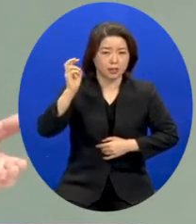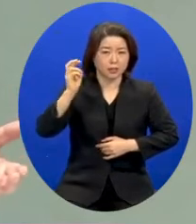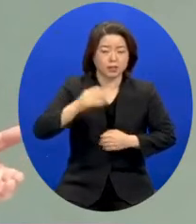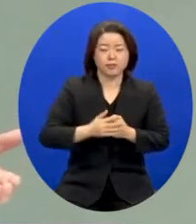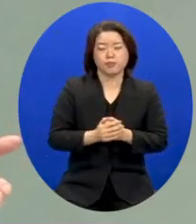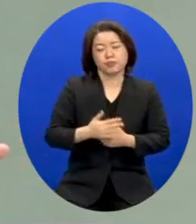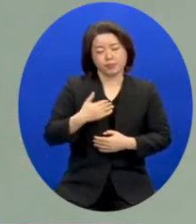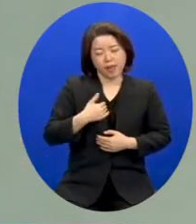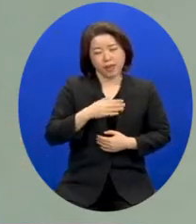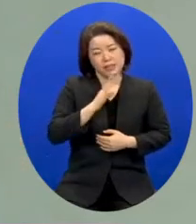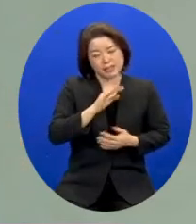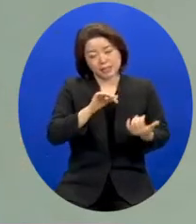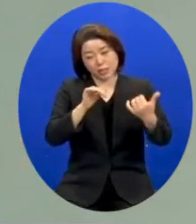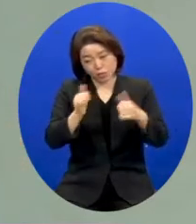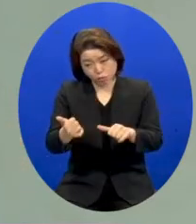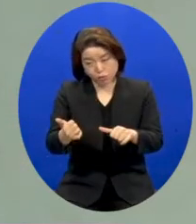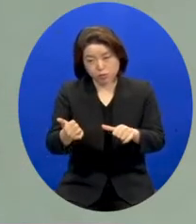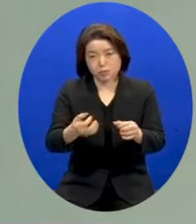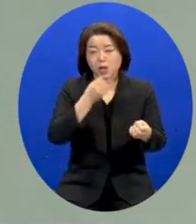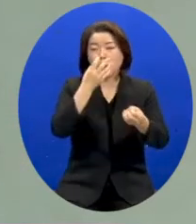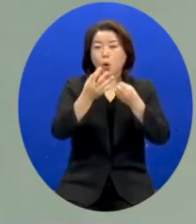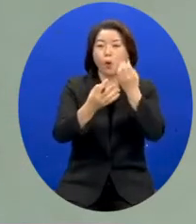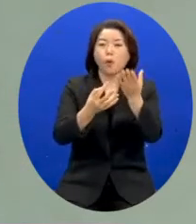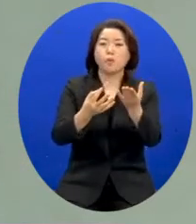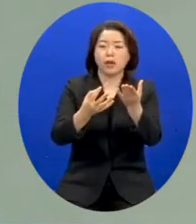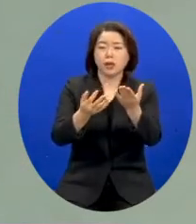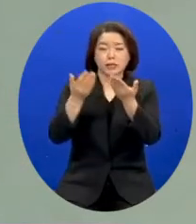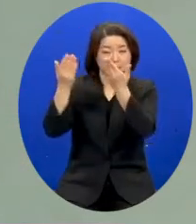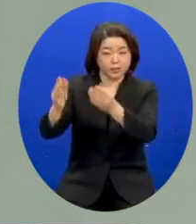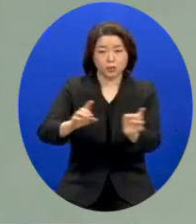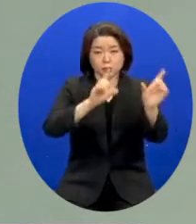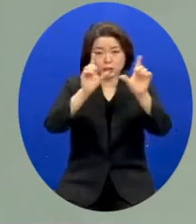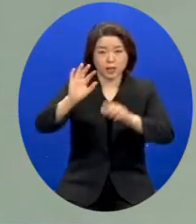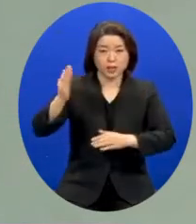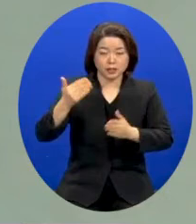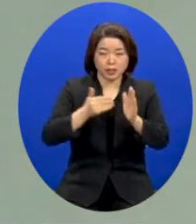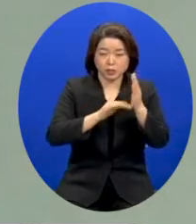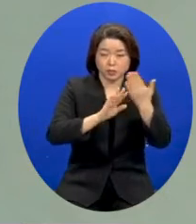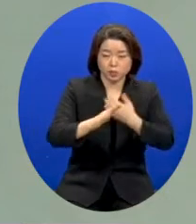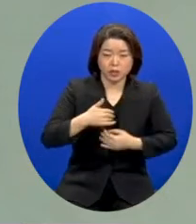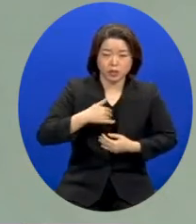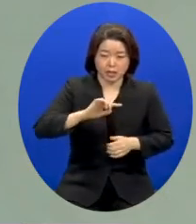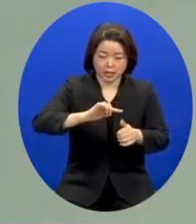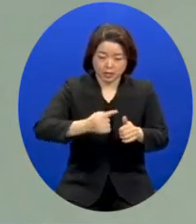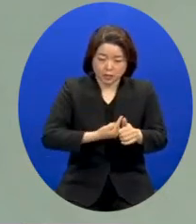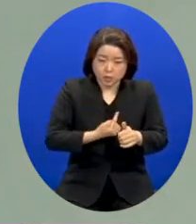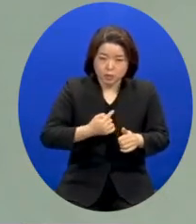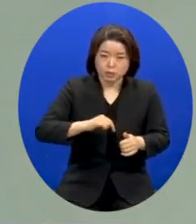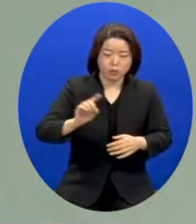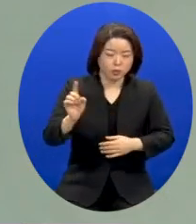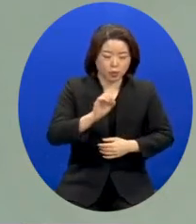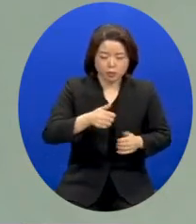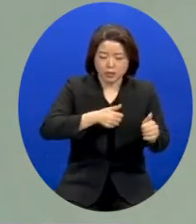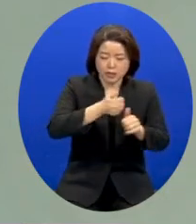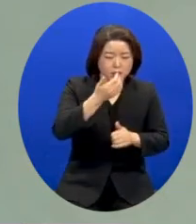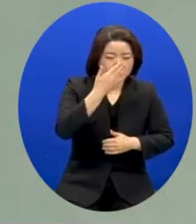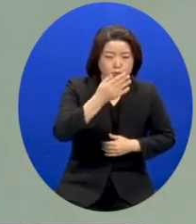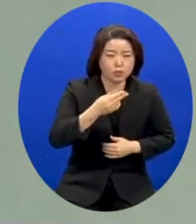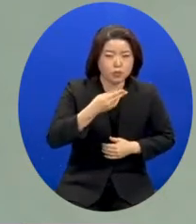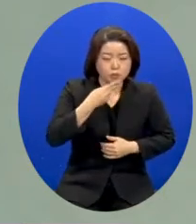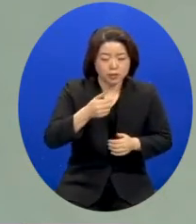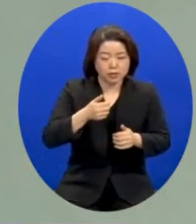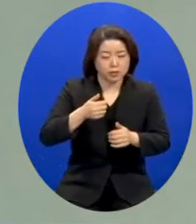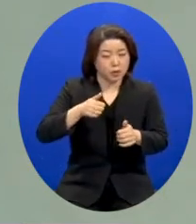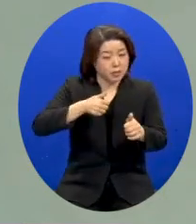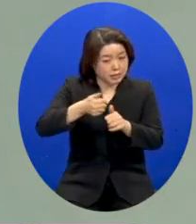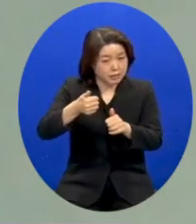정말 죽었습니다 고백하고 살게 되면서 저 스스로 도무지 이길 수 없는 승리를 경험하게